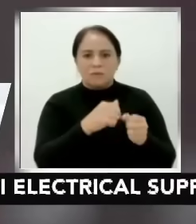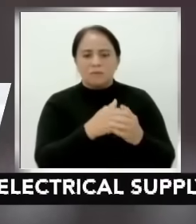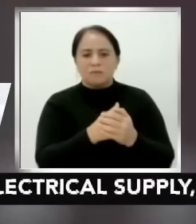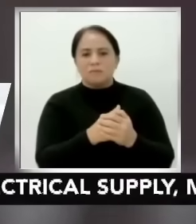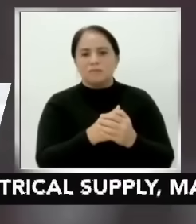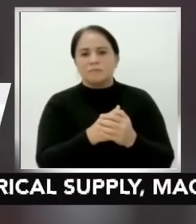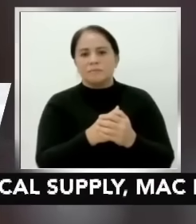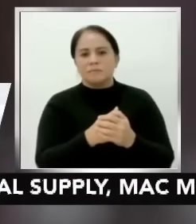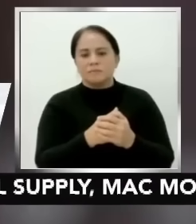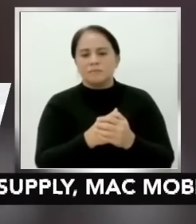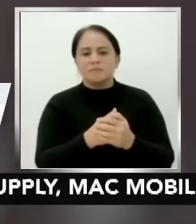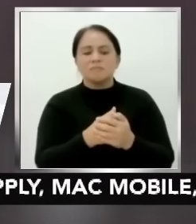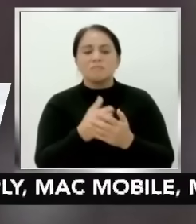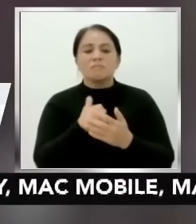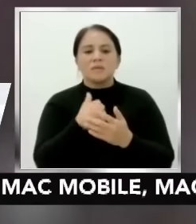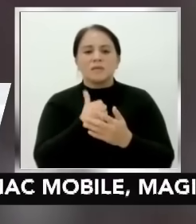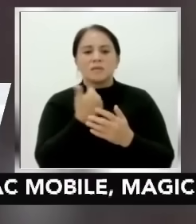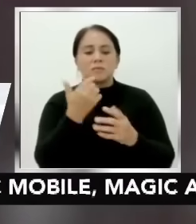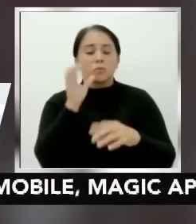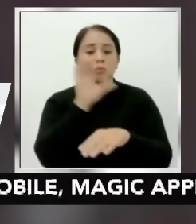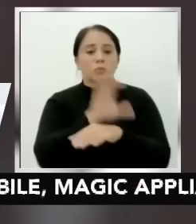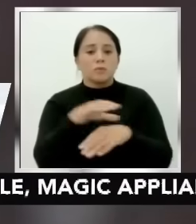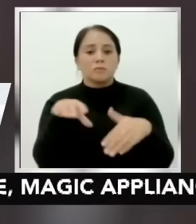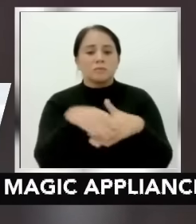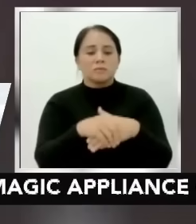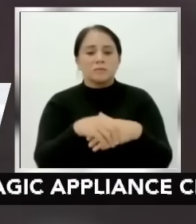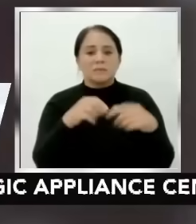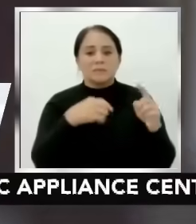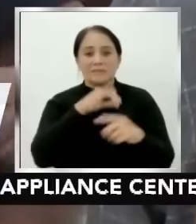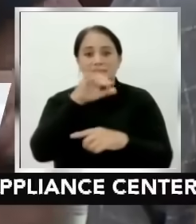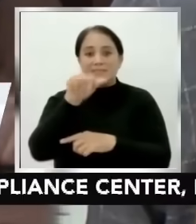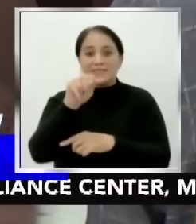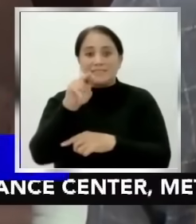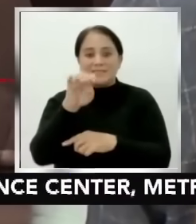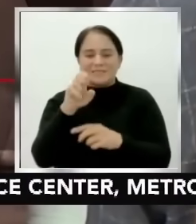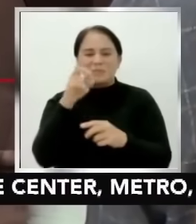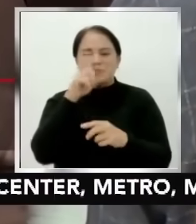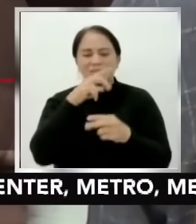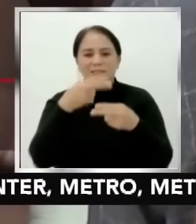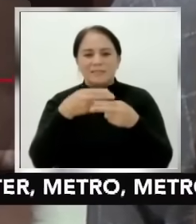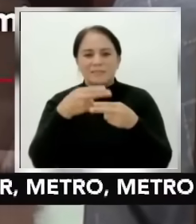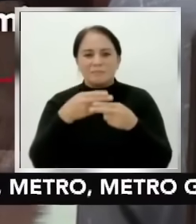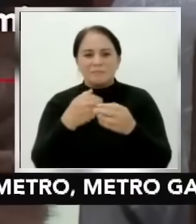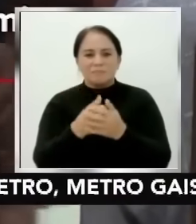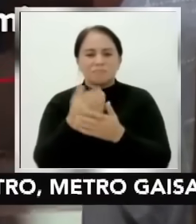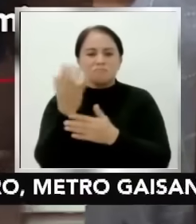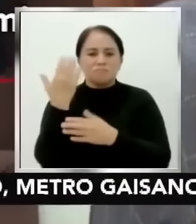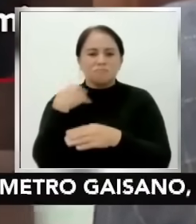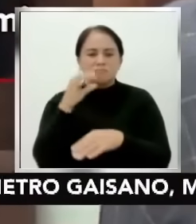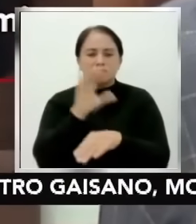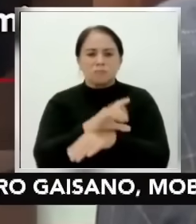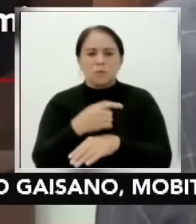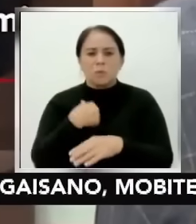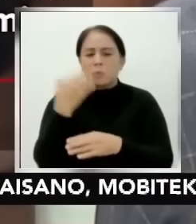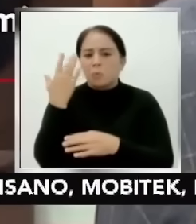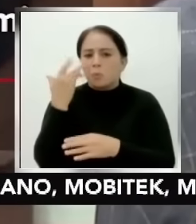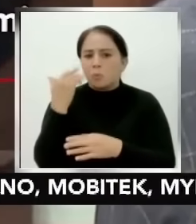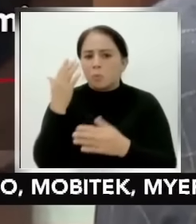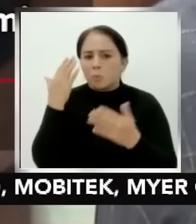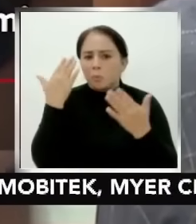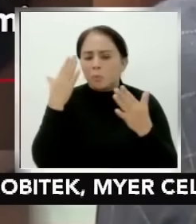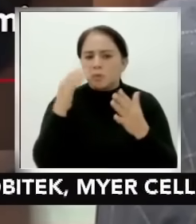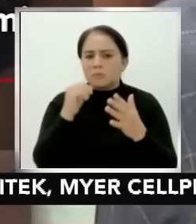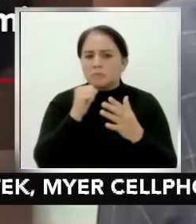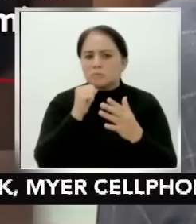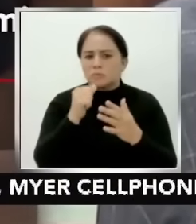Isa raw sa mga pinilit ikasal si Jane, hindi rin niya tunay na pangalan. Naog ko kay kung atong gimindyo ko nga 14 pa